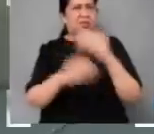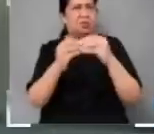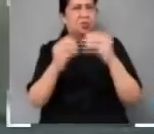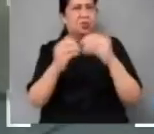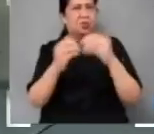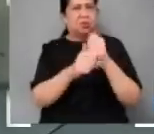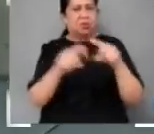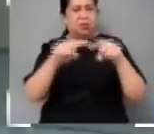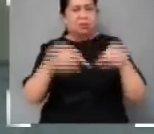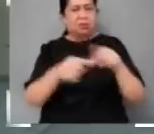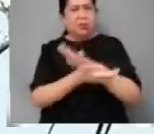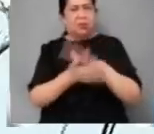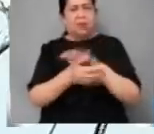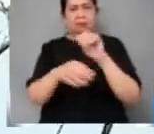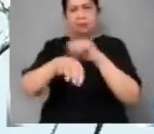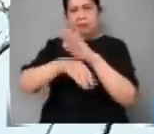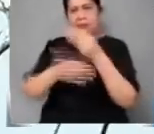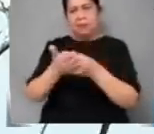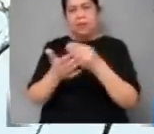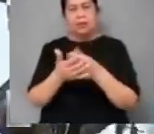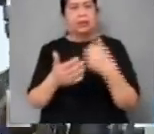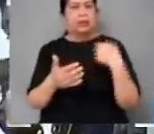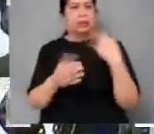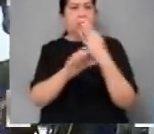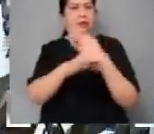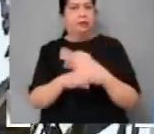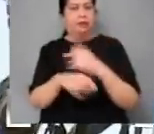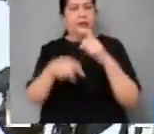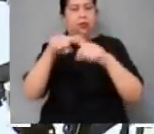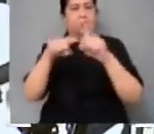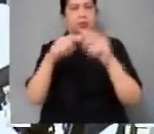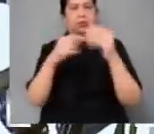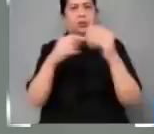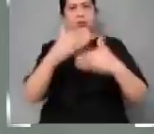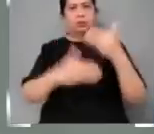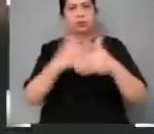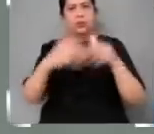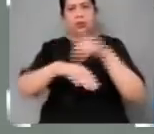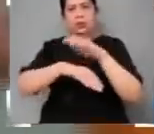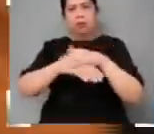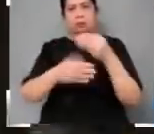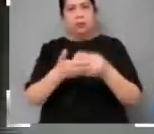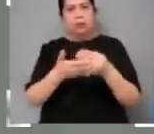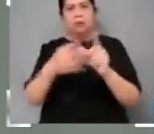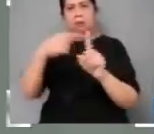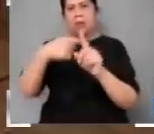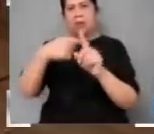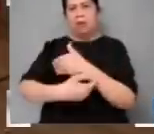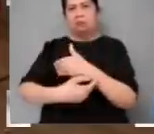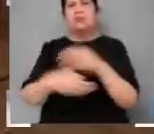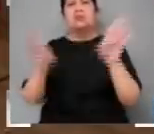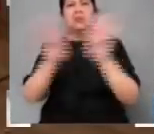pira. Hindi pa maayos ang supply ng kuryente sa isla kaya limitado pa rin ang operasyon ng mga remittance center at banko. Sarado rin ang mga